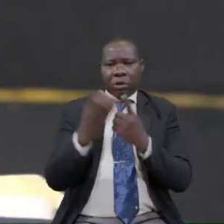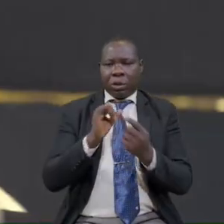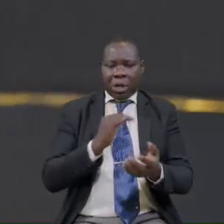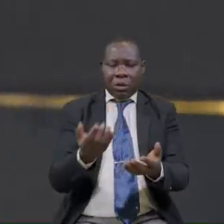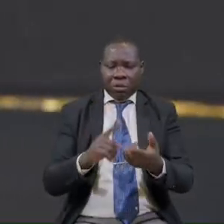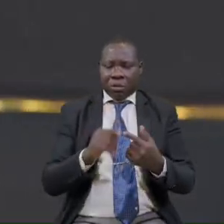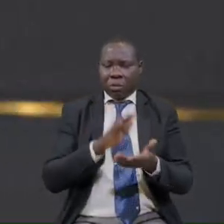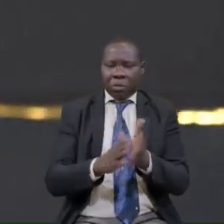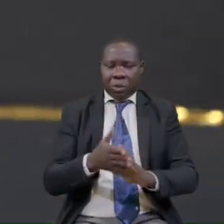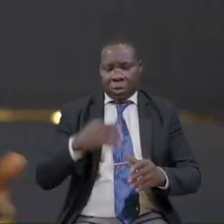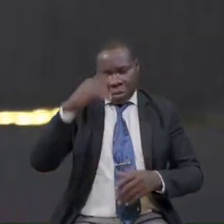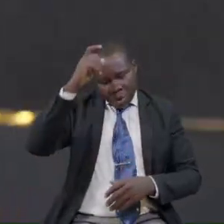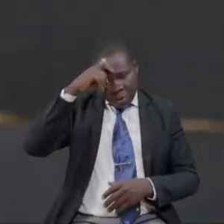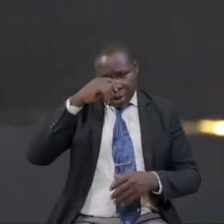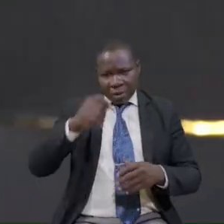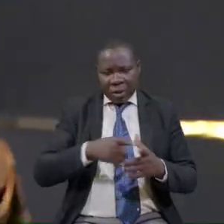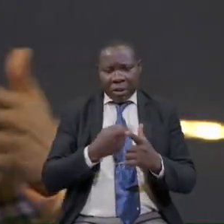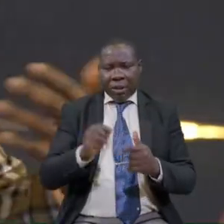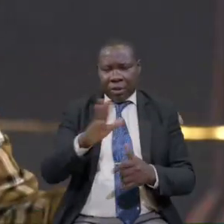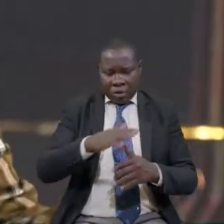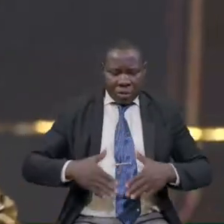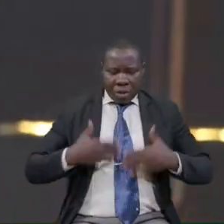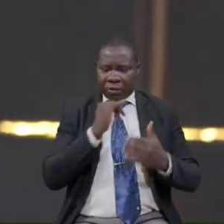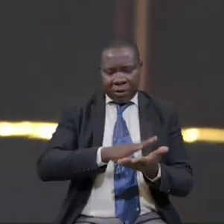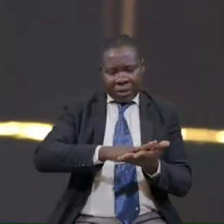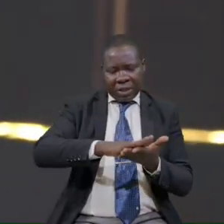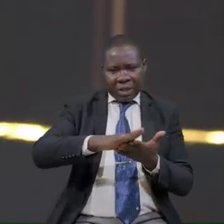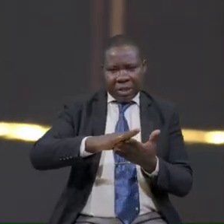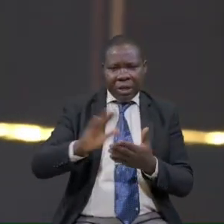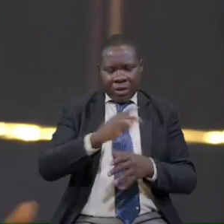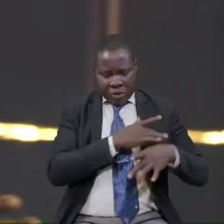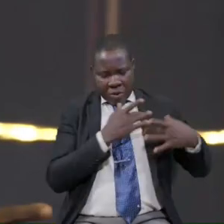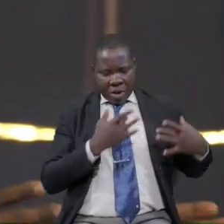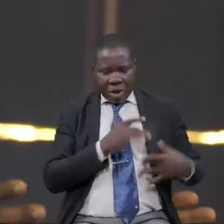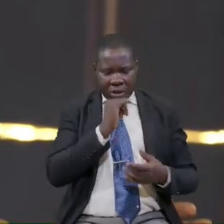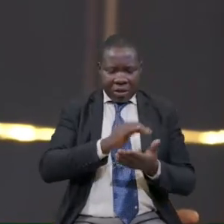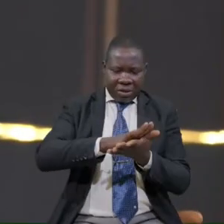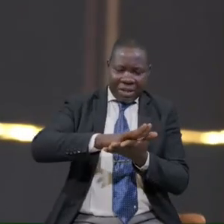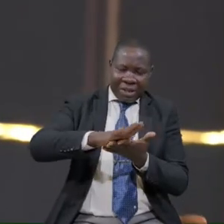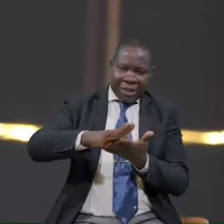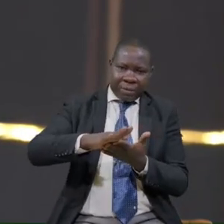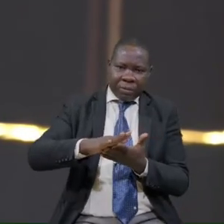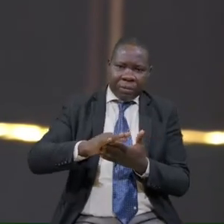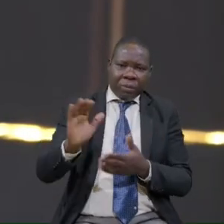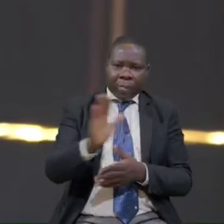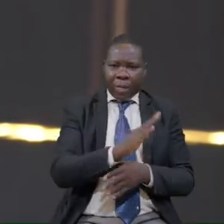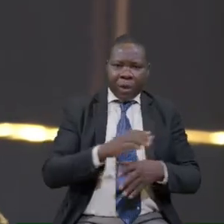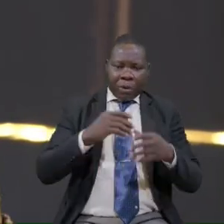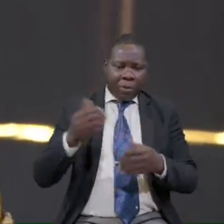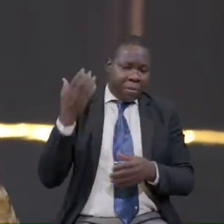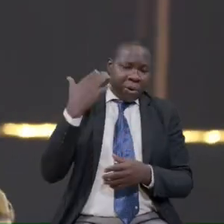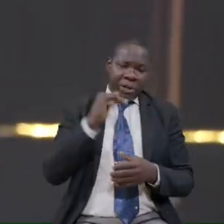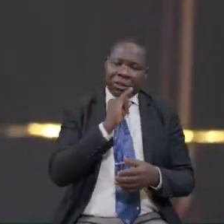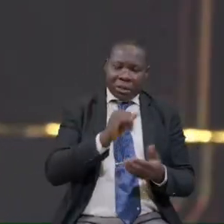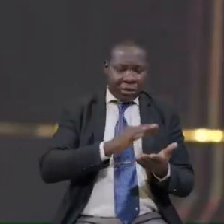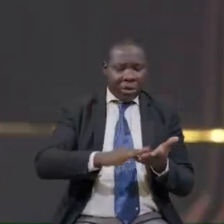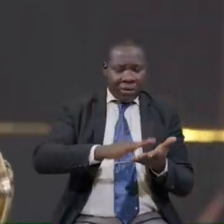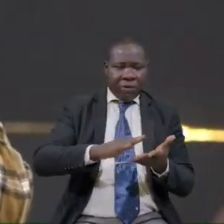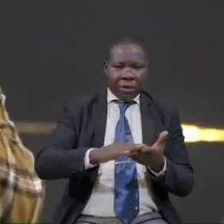votre vie sera purifiée, votre cœur purifié et votre